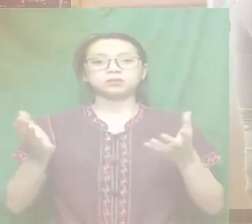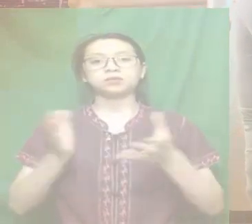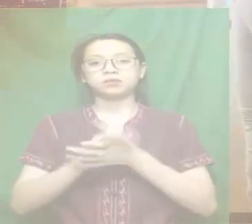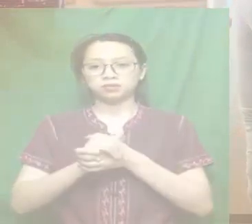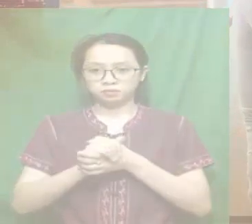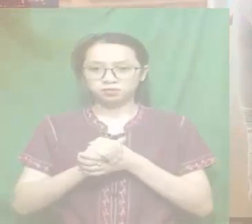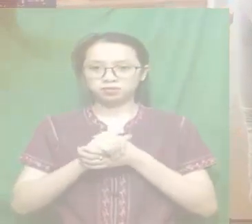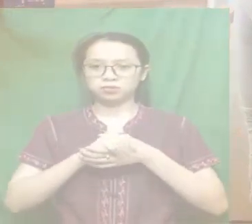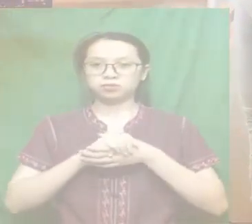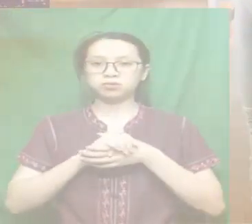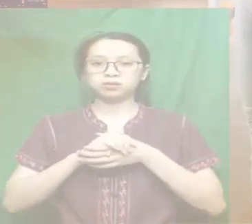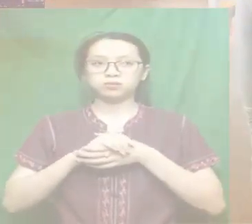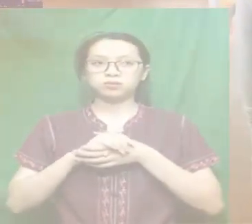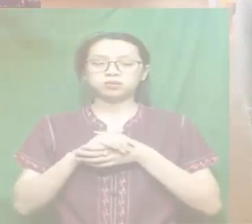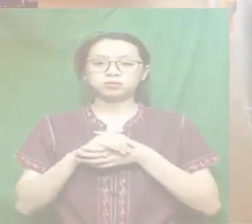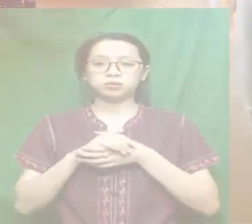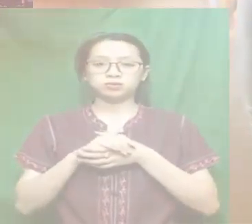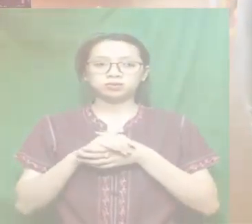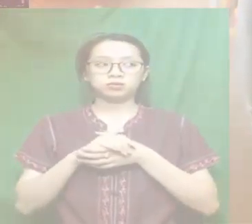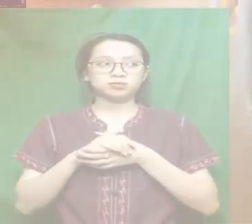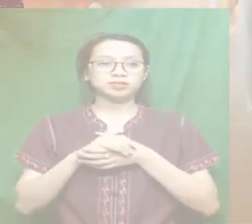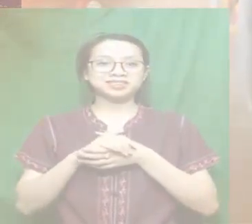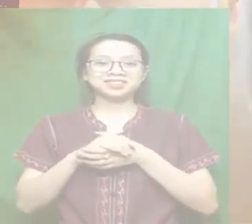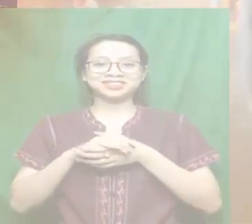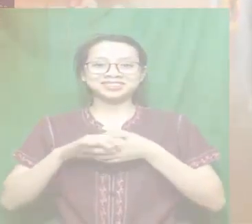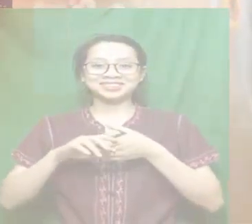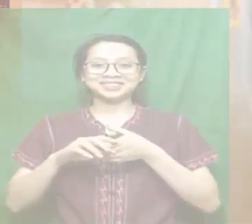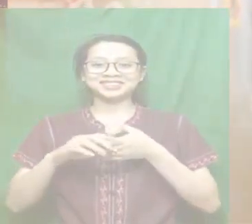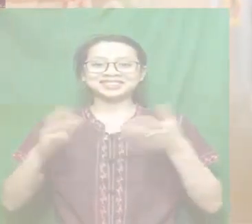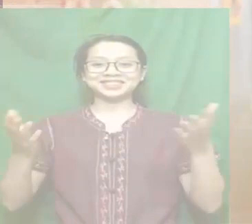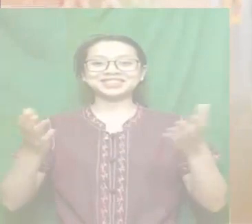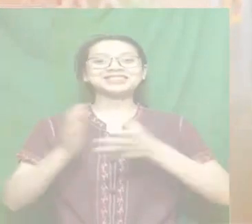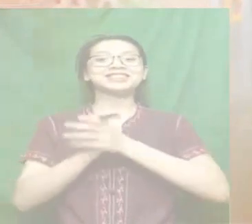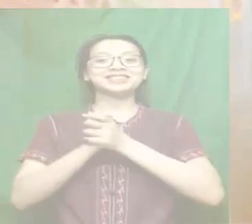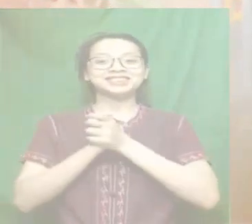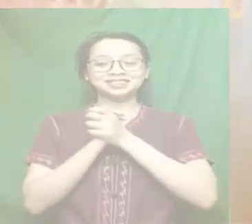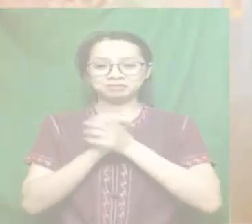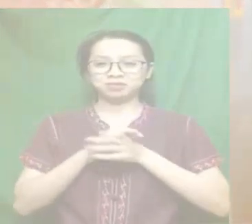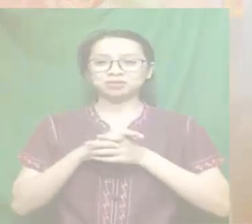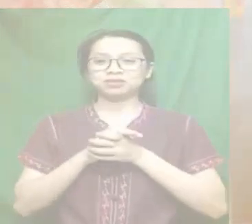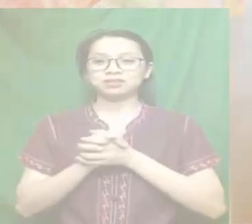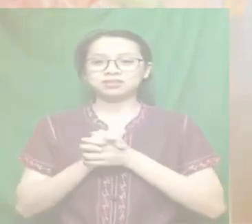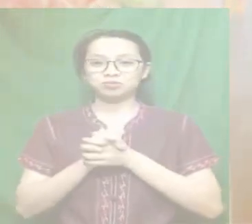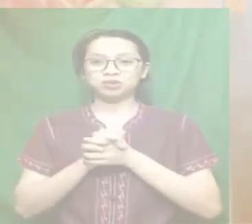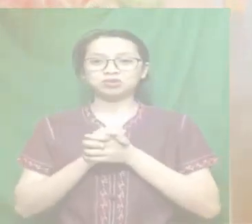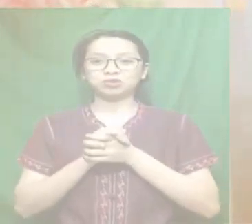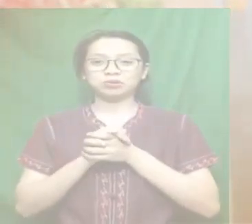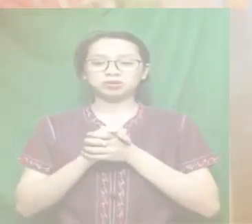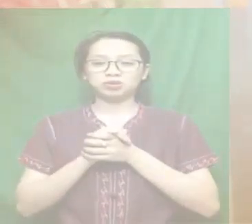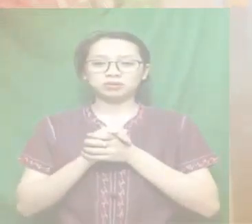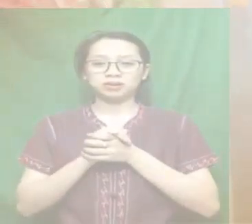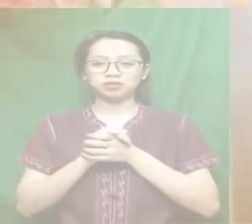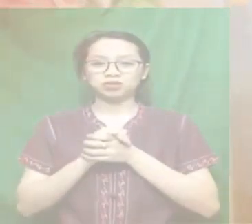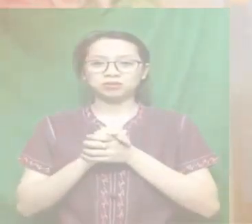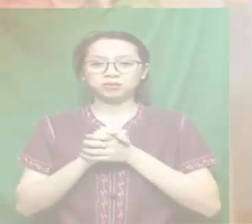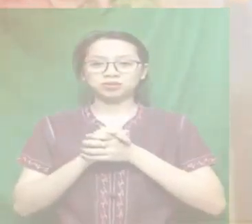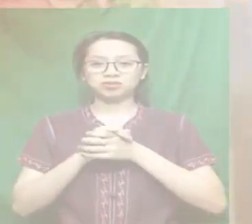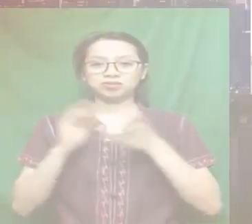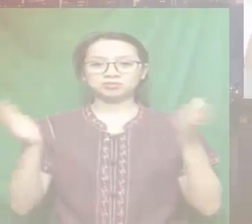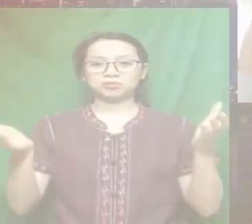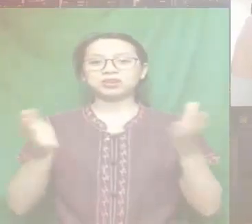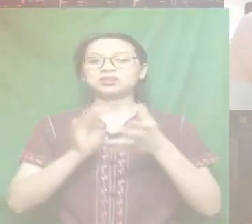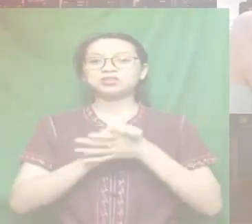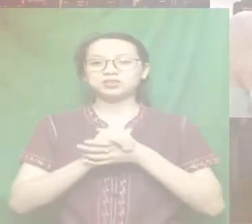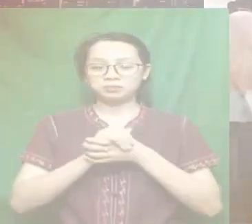Le plan de Phyllis lui coûtera-t-il une relation avec Billy? Victoria a-t-elle quelque chose de grave avec elle? Le plan de Jack de